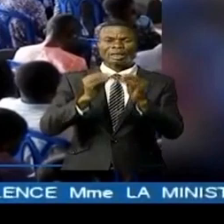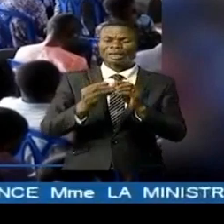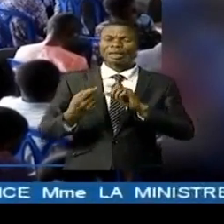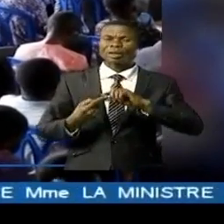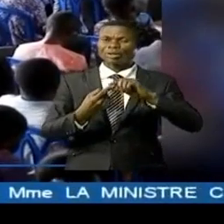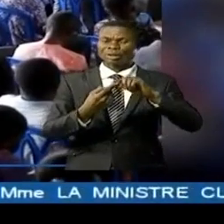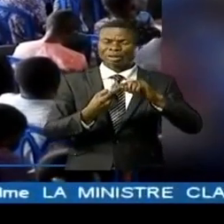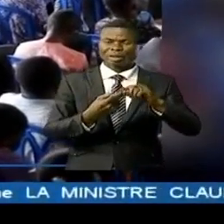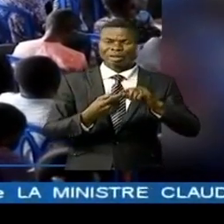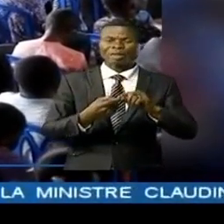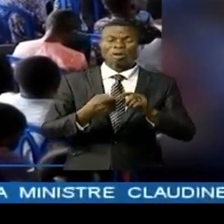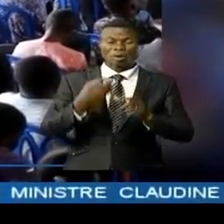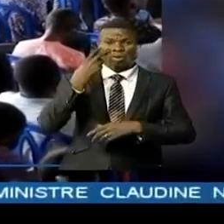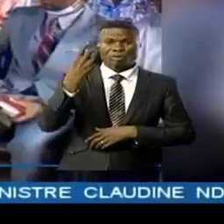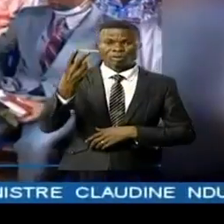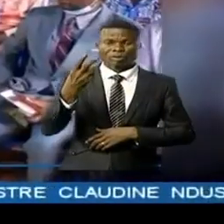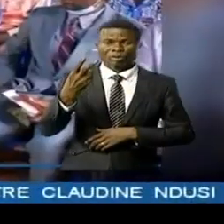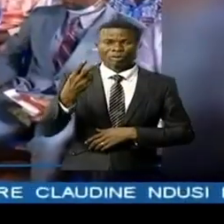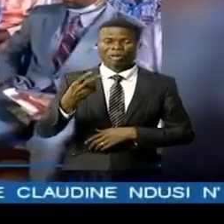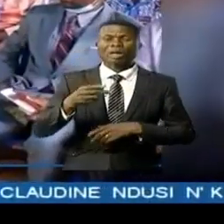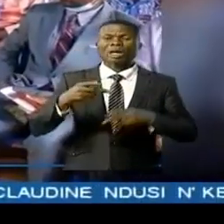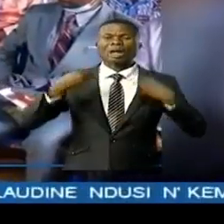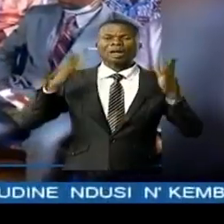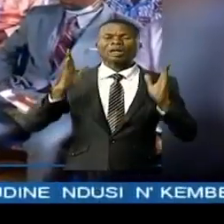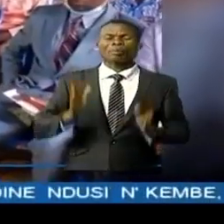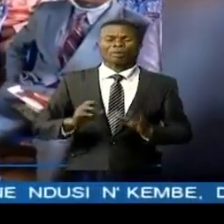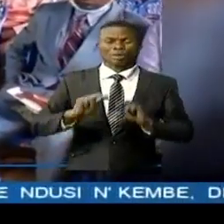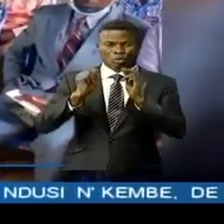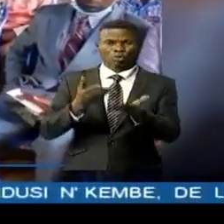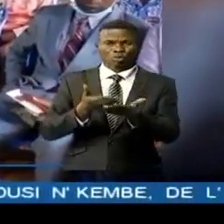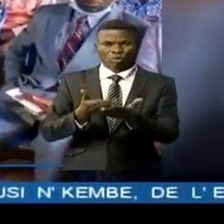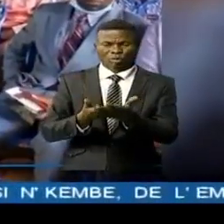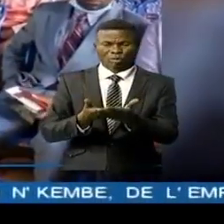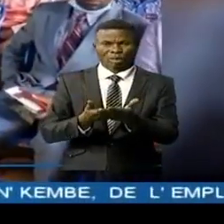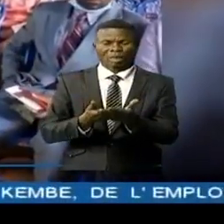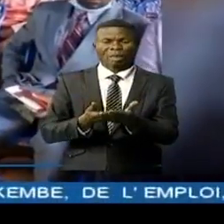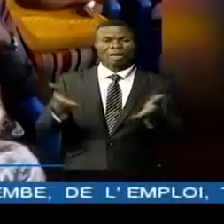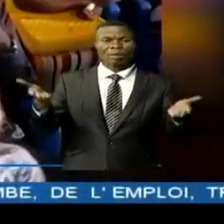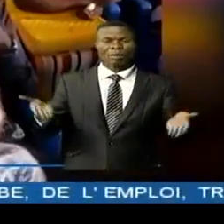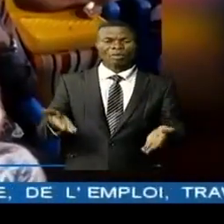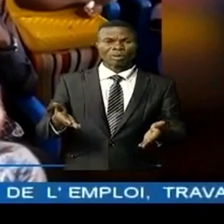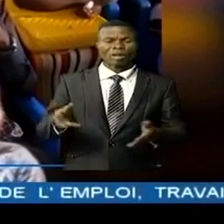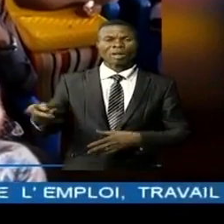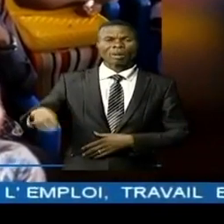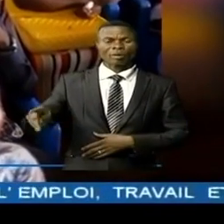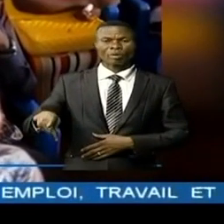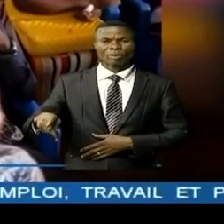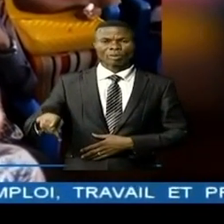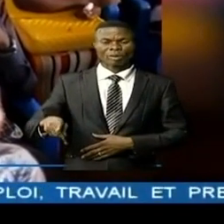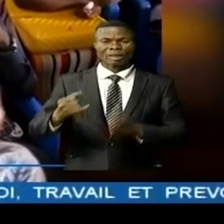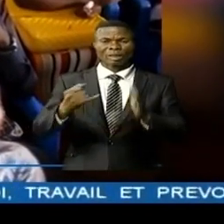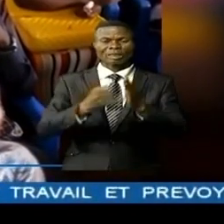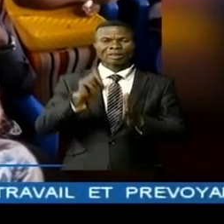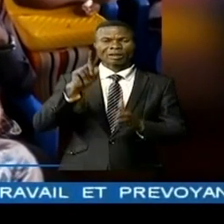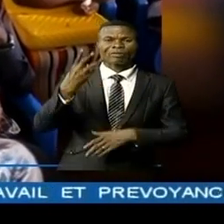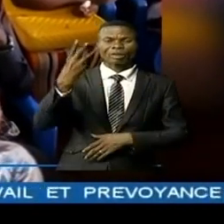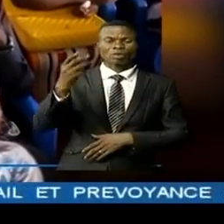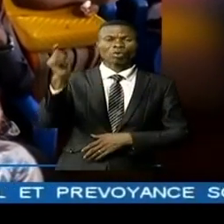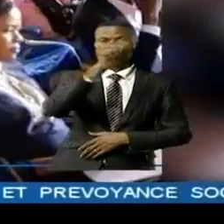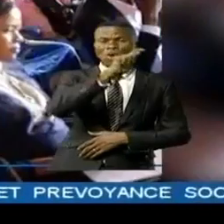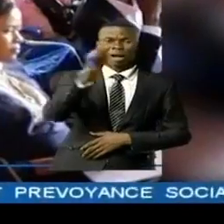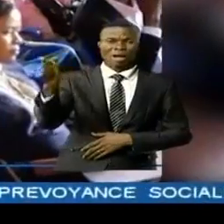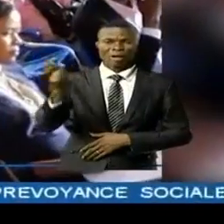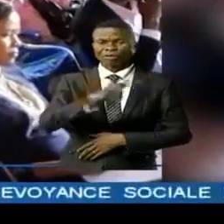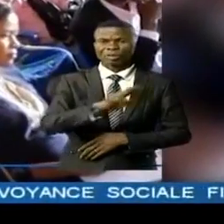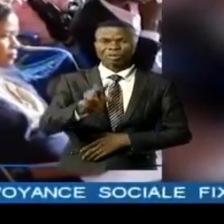laquelle ont pris part les serviteurs de dieu membres de cette corporation ecclésiastique de la province le samedi 23 avril 2022 à